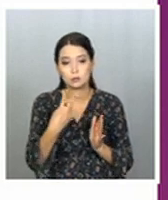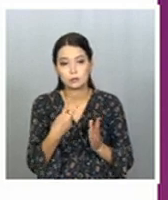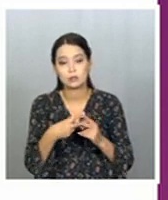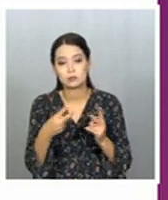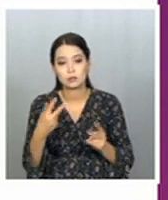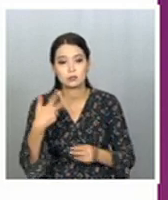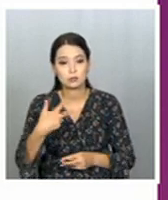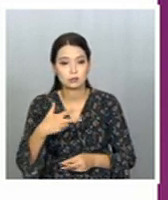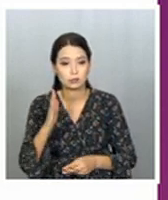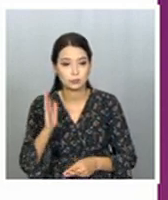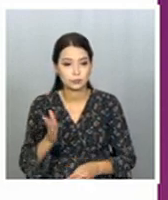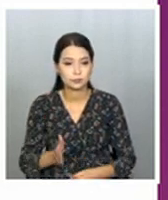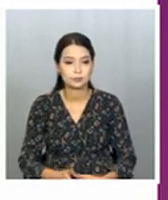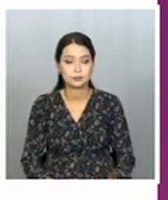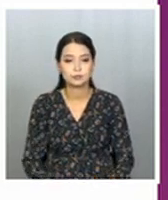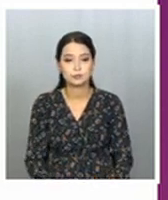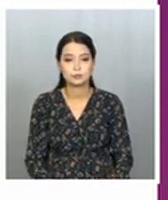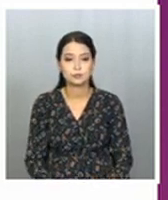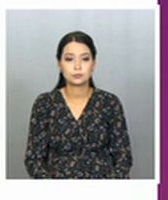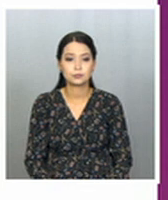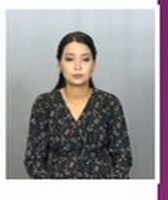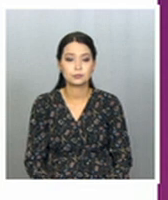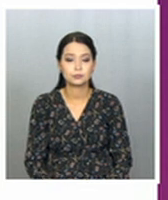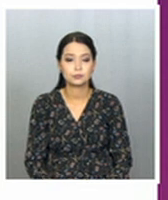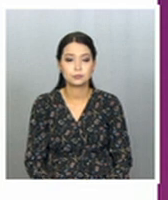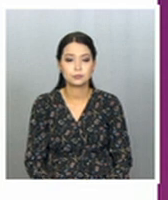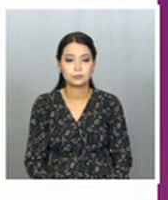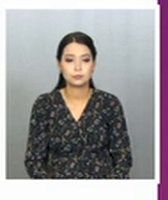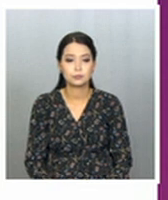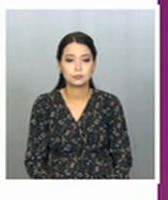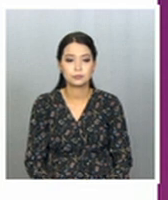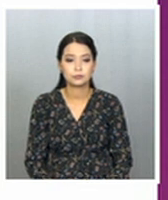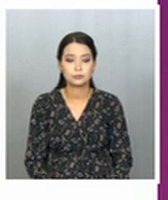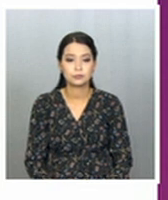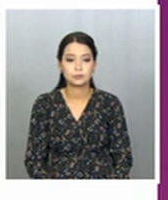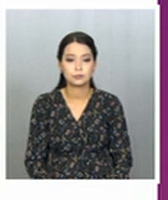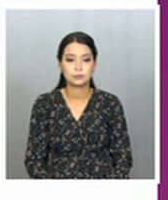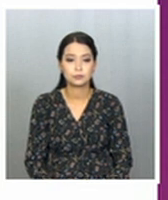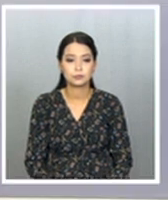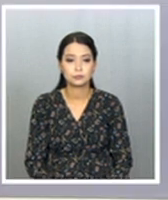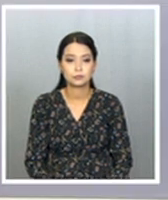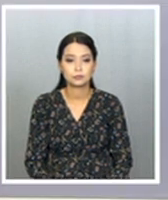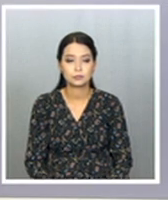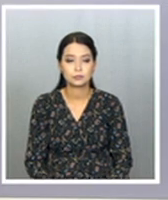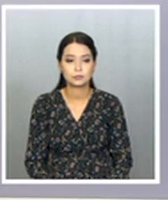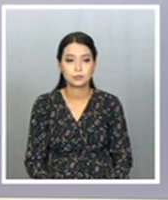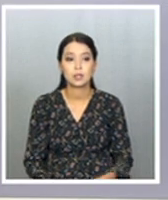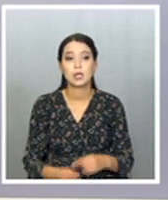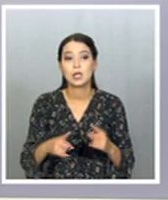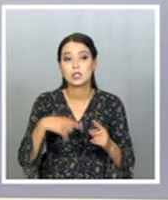бөлшектен 72 шықты, екінші бөлшектен 42 шықты. Екеуінің айырмасының мәні 30-ға тең екен.